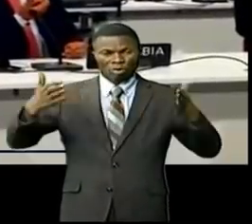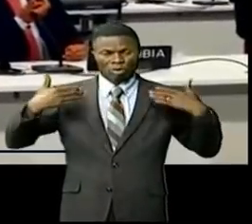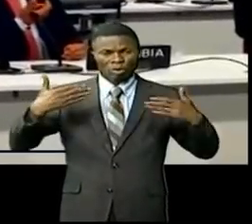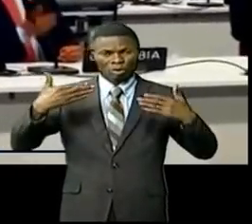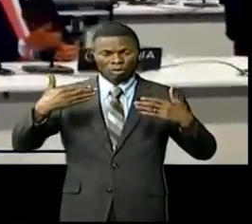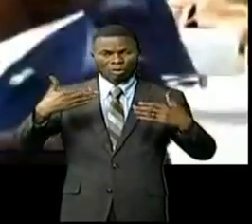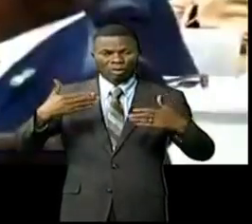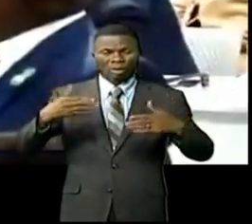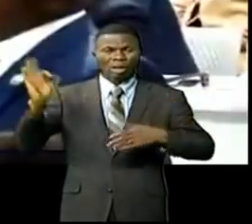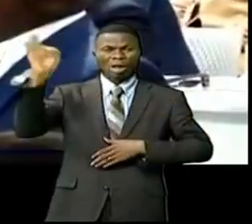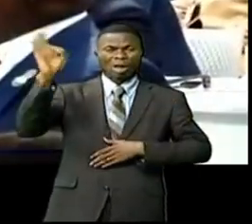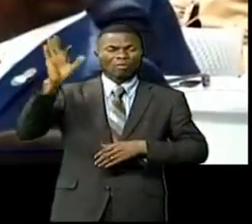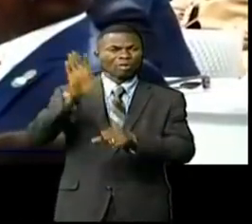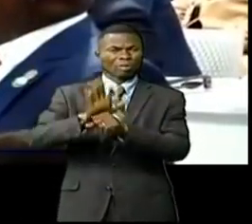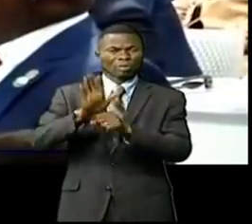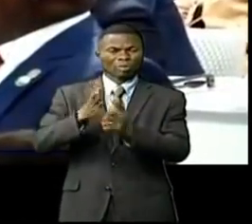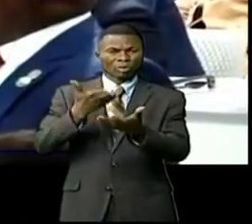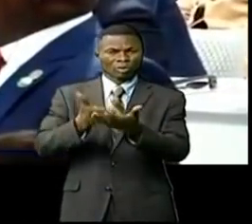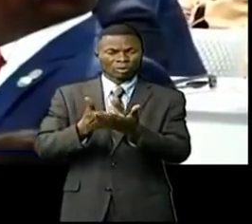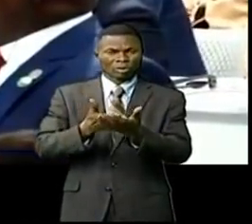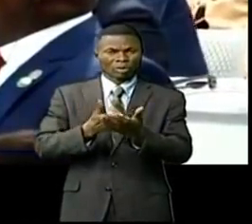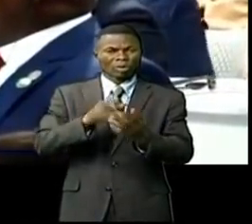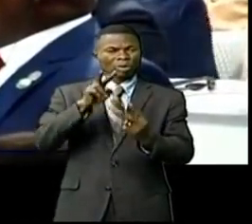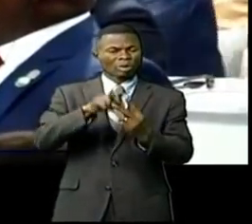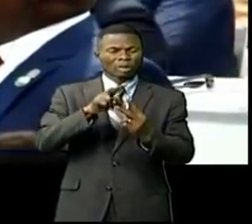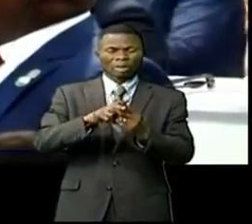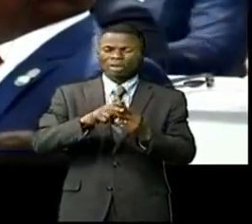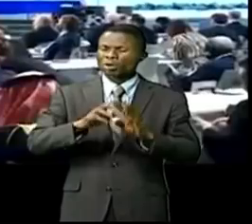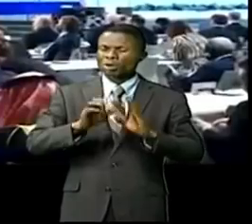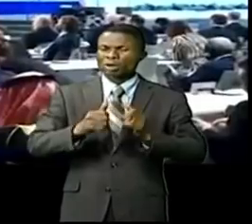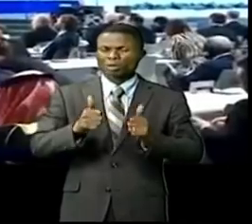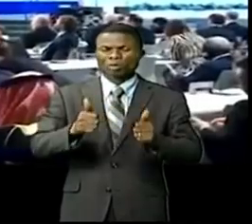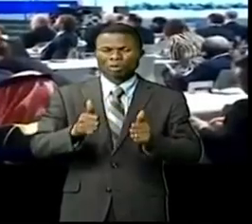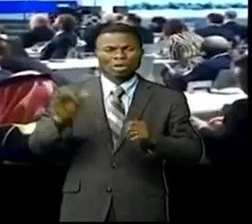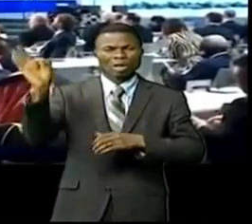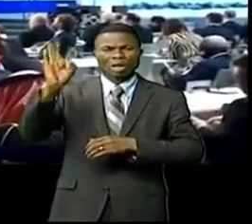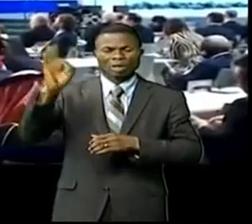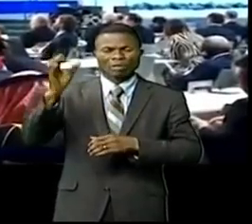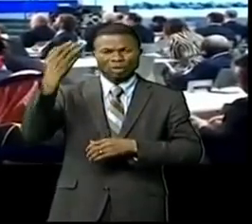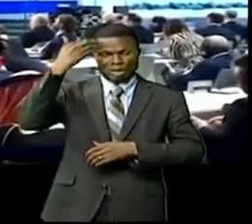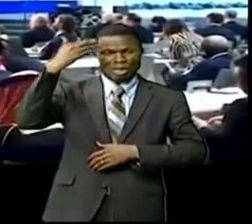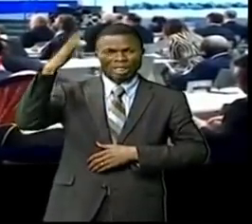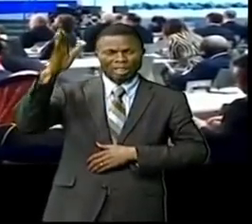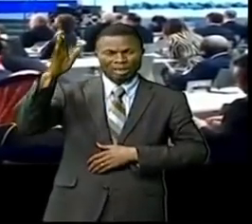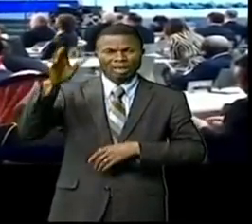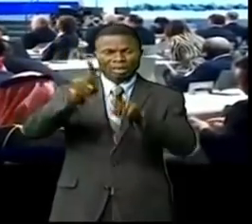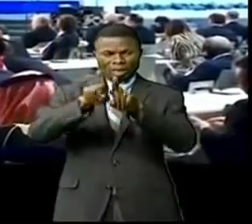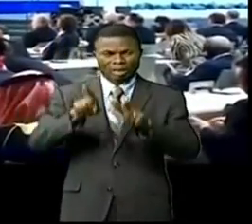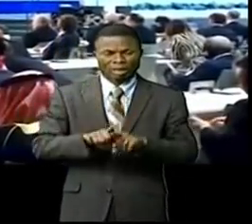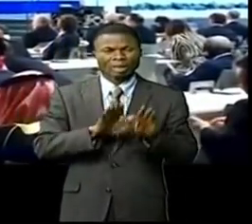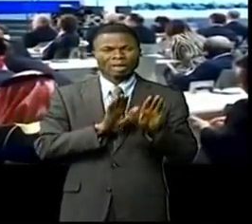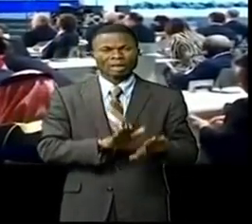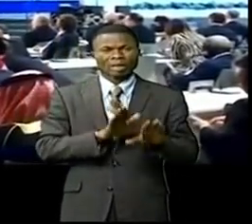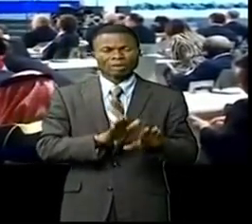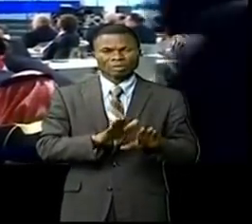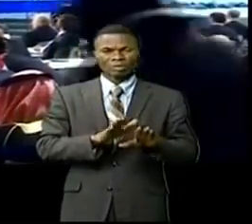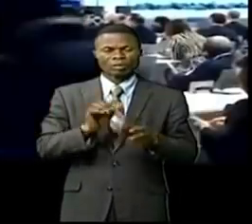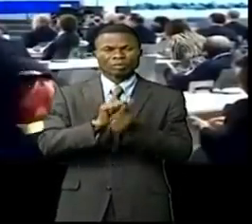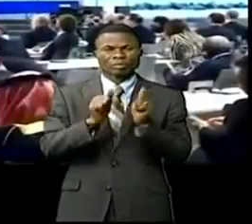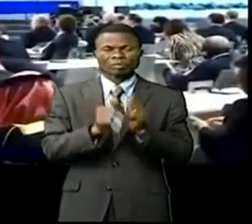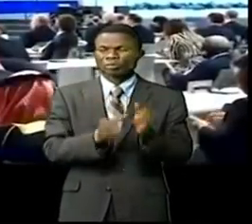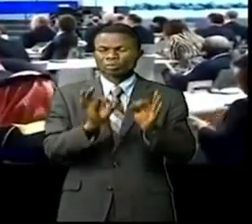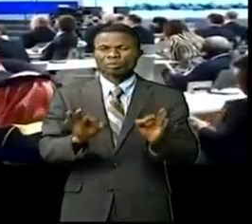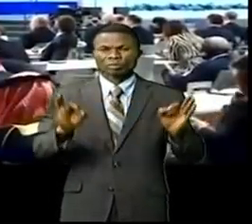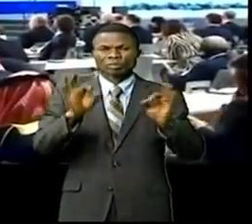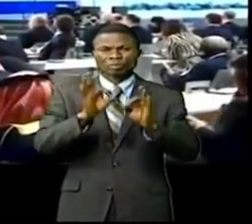massif forestier, ses réserves en tourbière, sa forêt équatoriale et devrait attendre une compensation à la